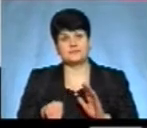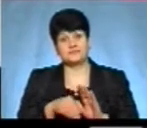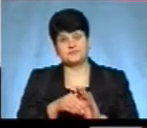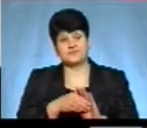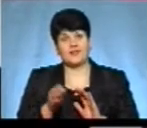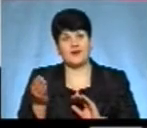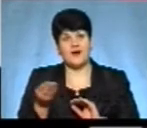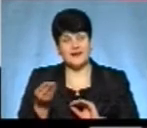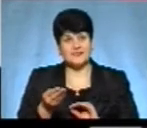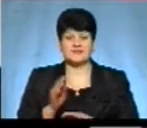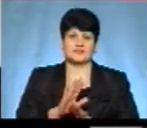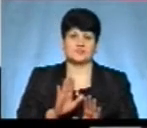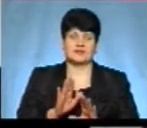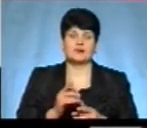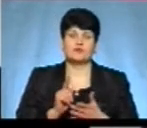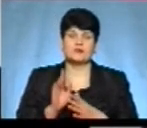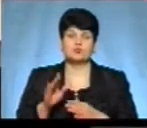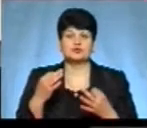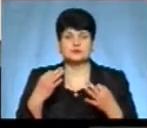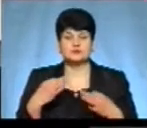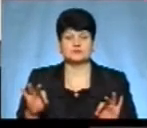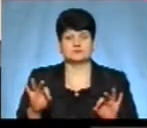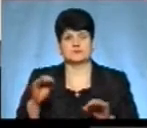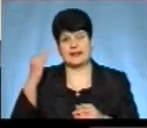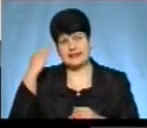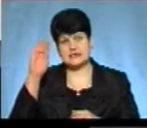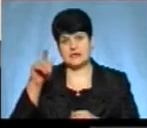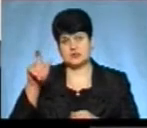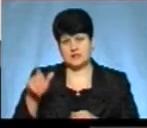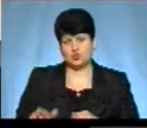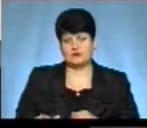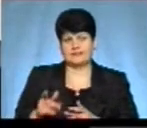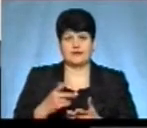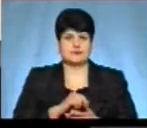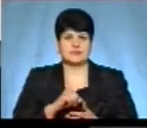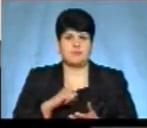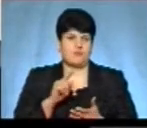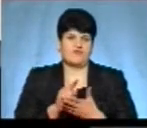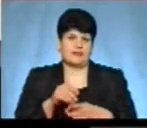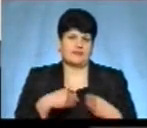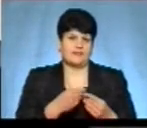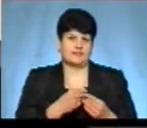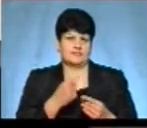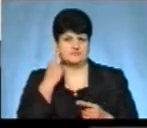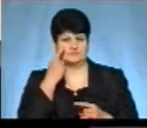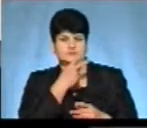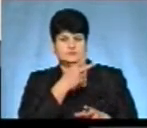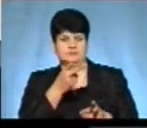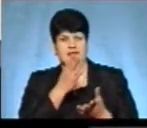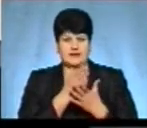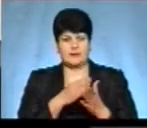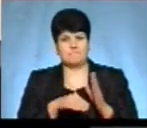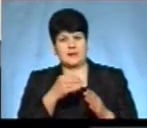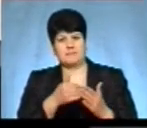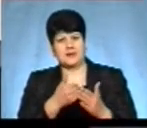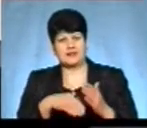незалежна людина зі сторони, яка повинна би, напевне, дати оцінку, чи є це передвиборчою агітацією, чи ні.